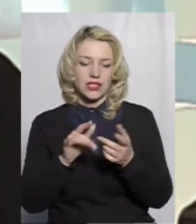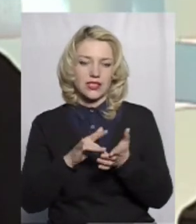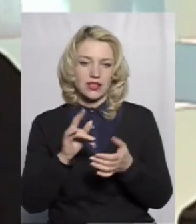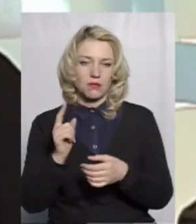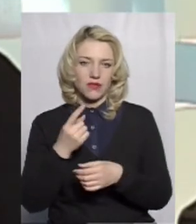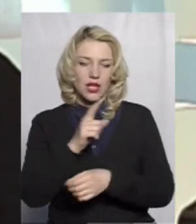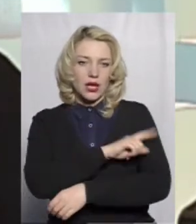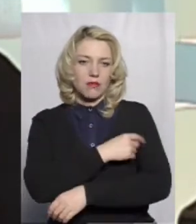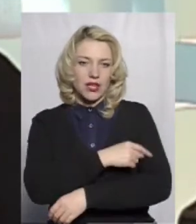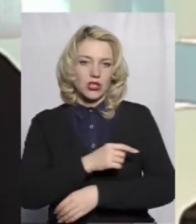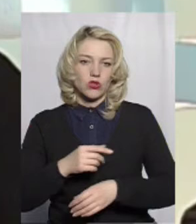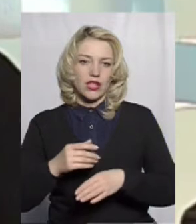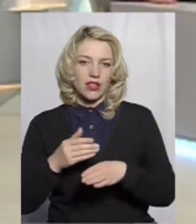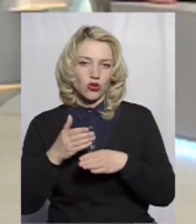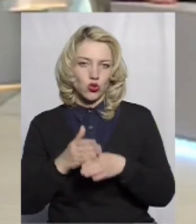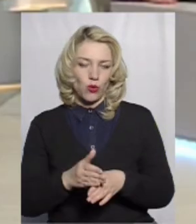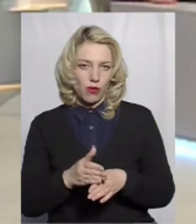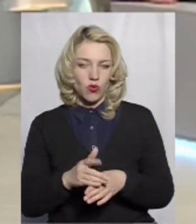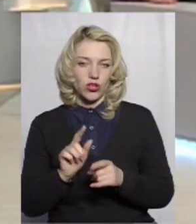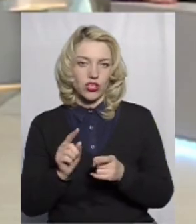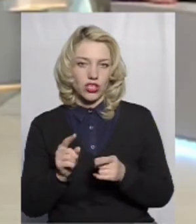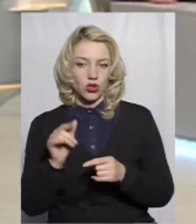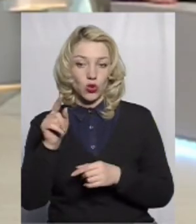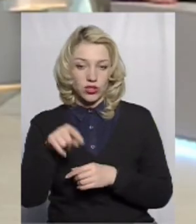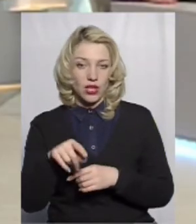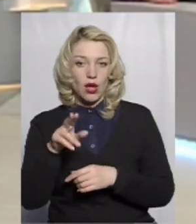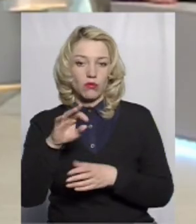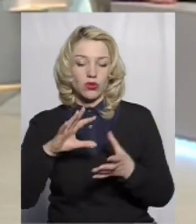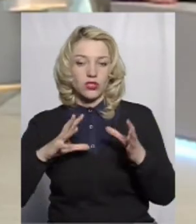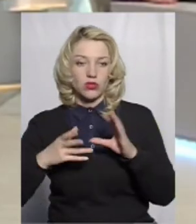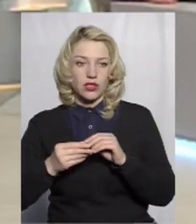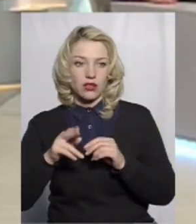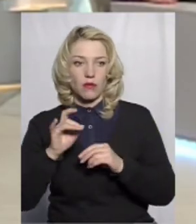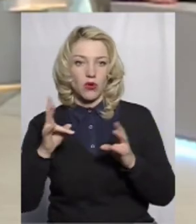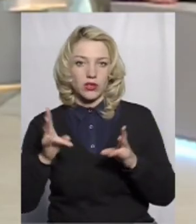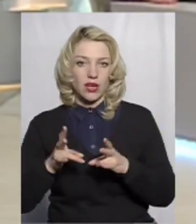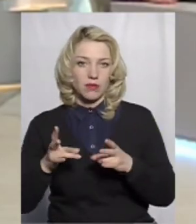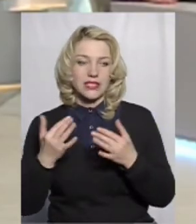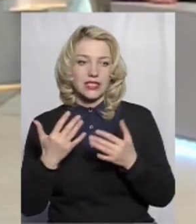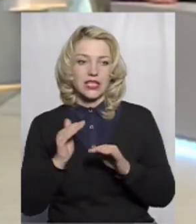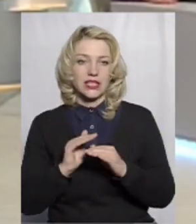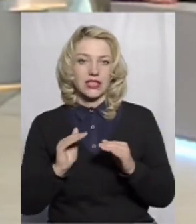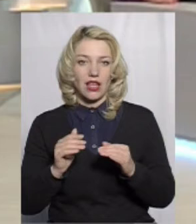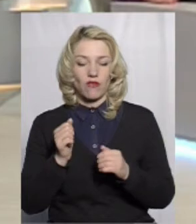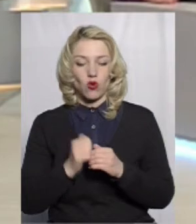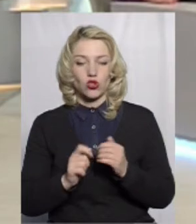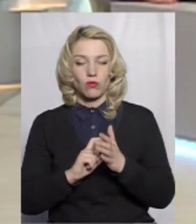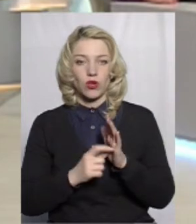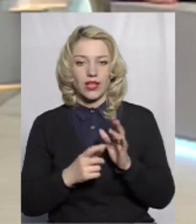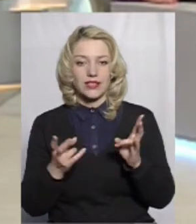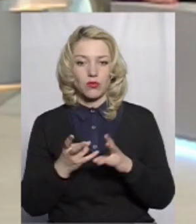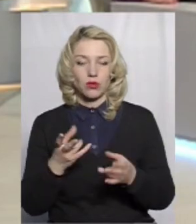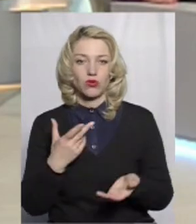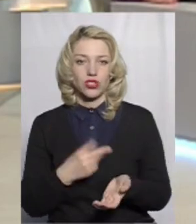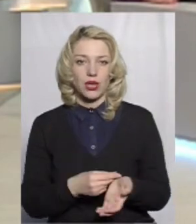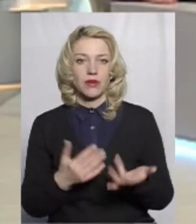первинної медико-санітарної допомоги. І тоді по результату потреби, скільки дітей в кожному класі потребує